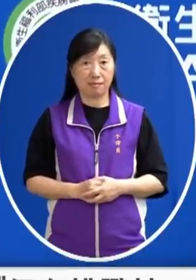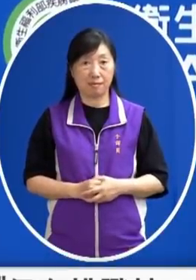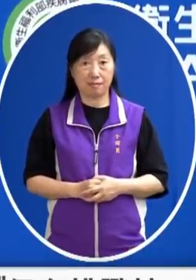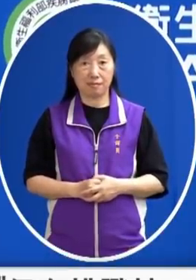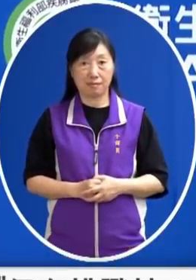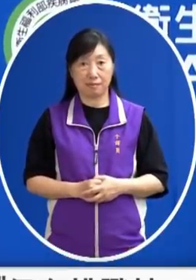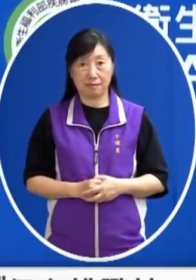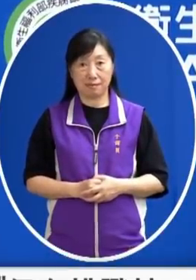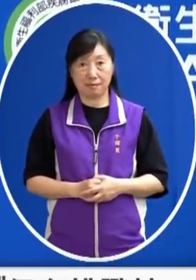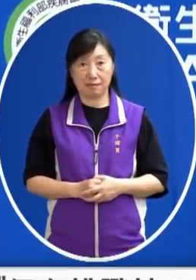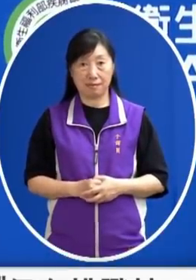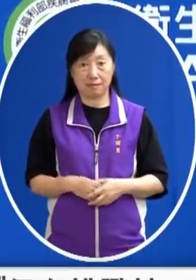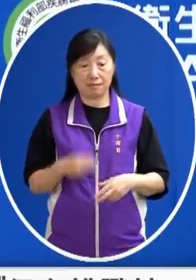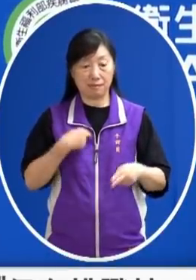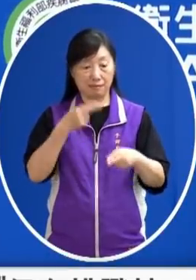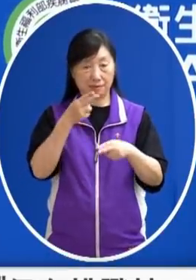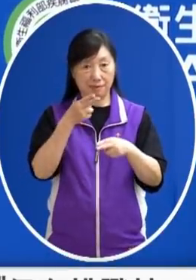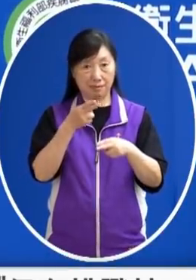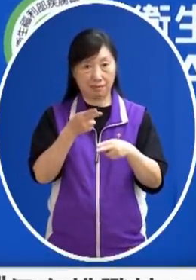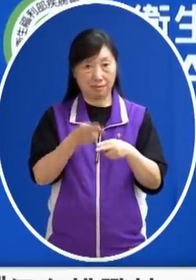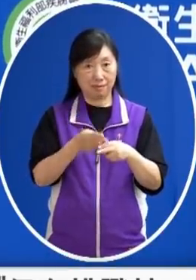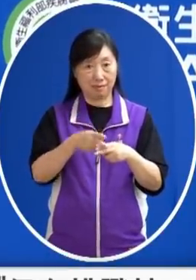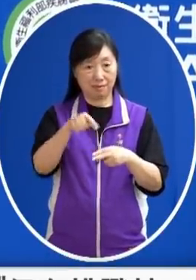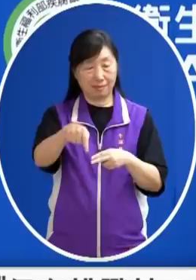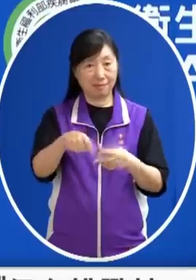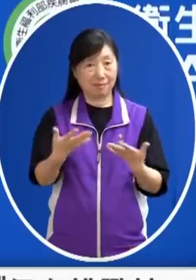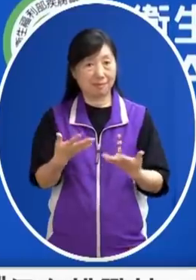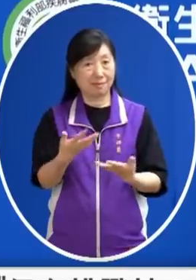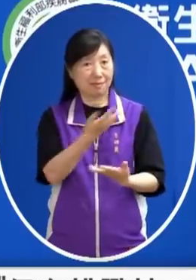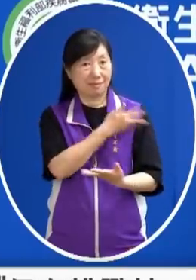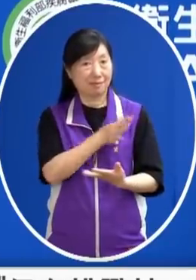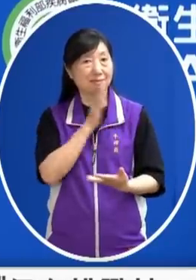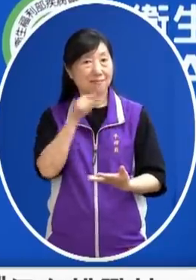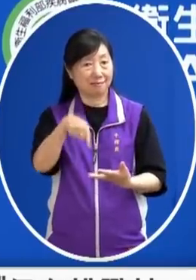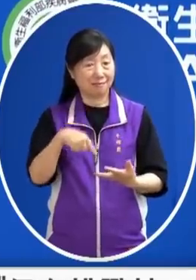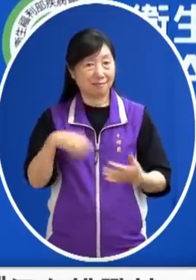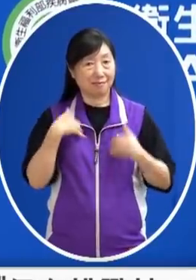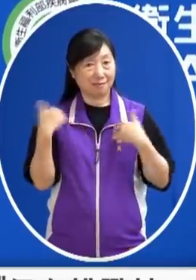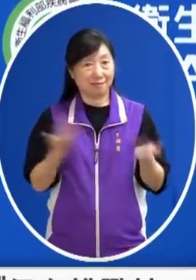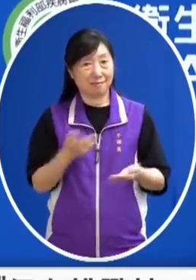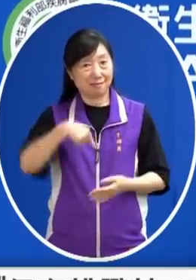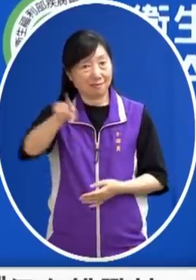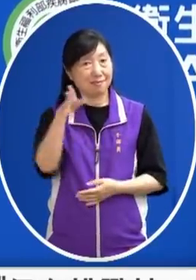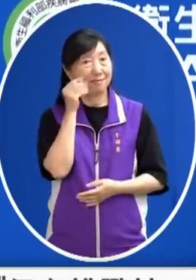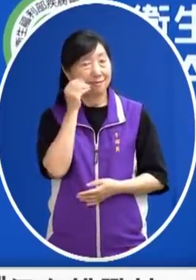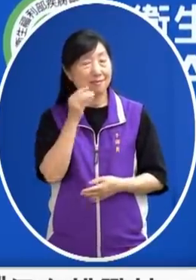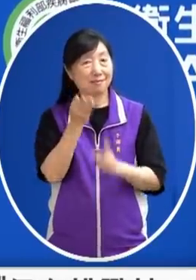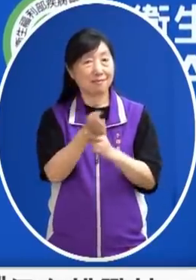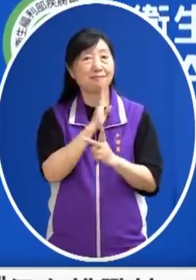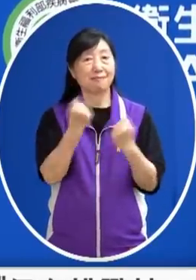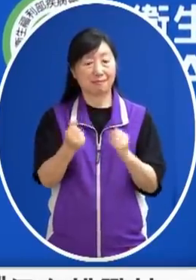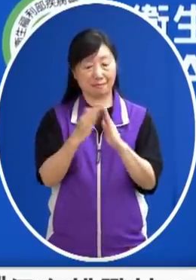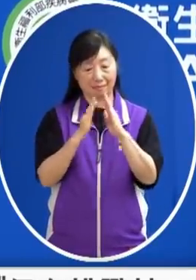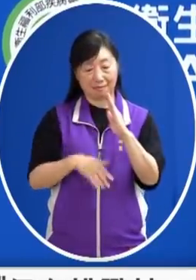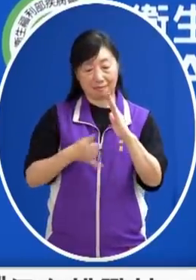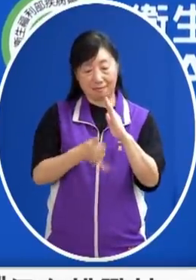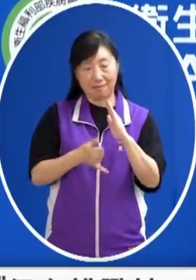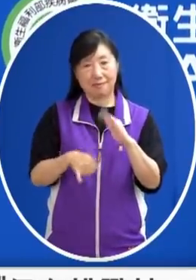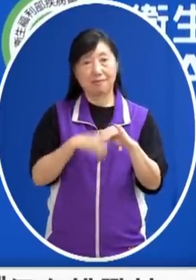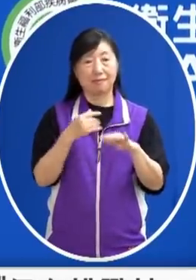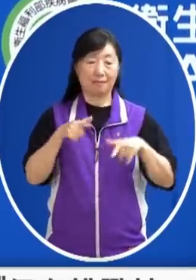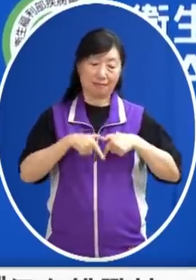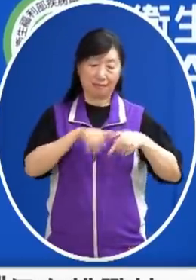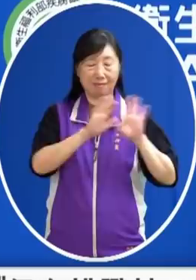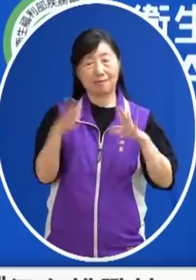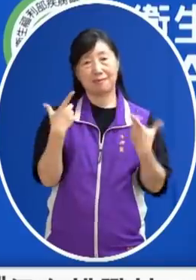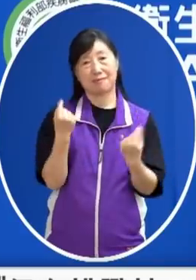好，我相信这个不管是欢迎或宅在家，我想大家心情一定要放轻松，